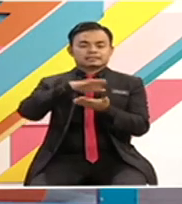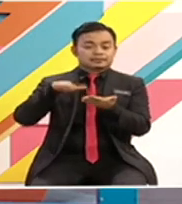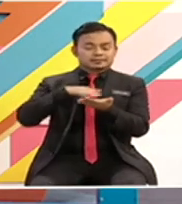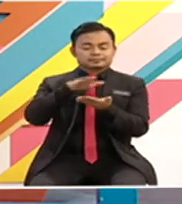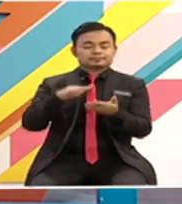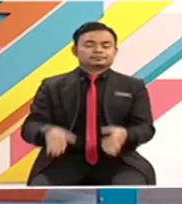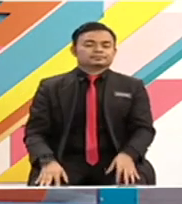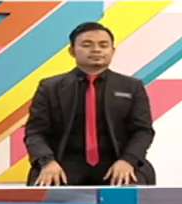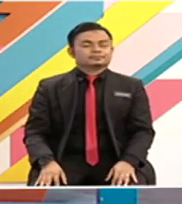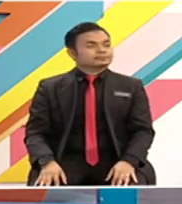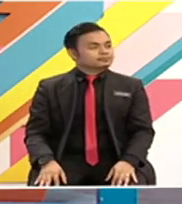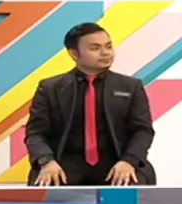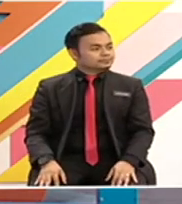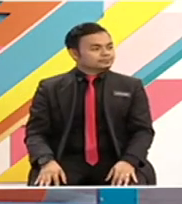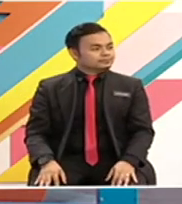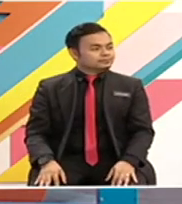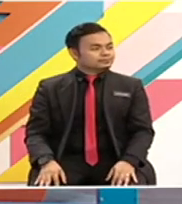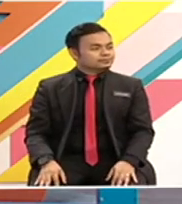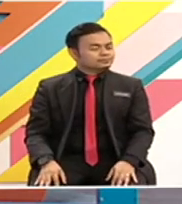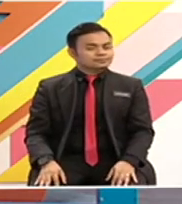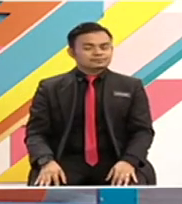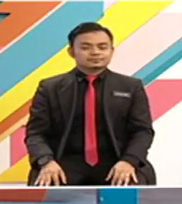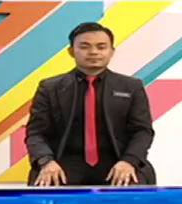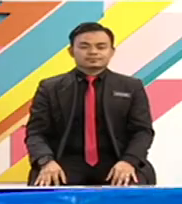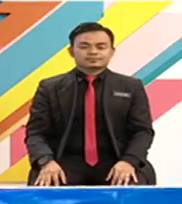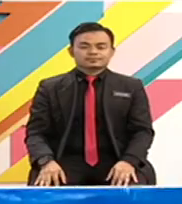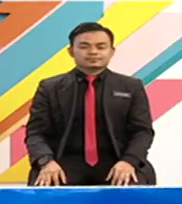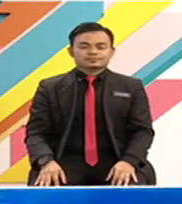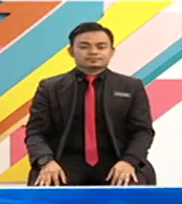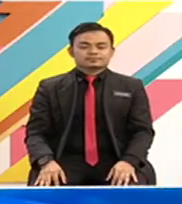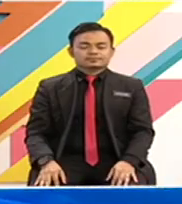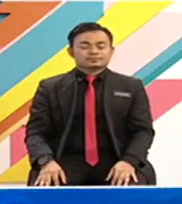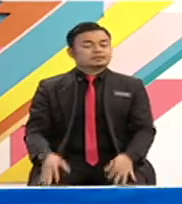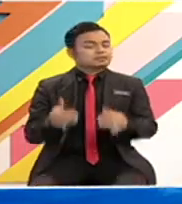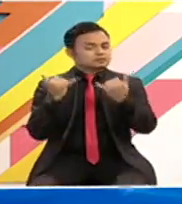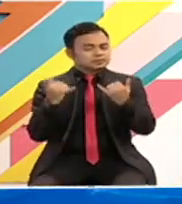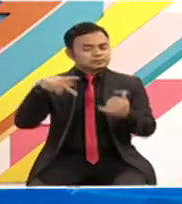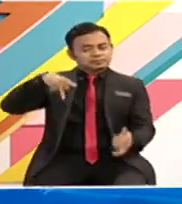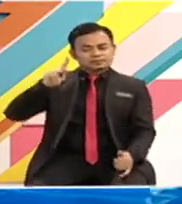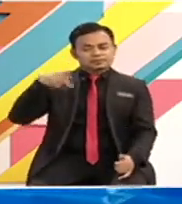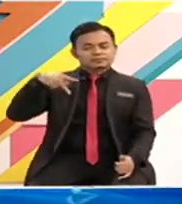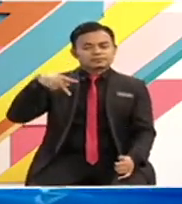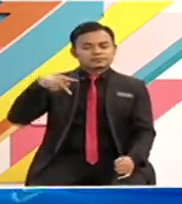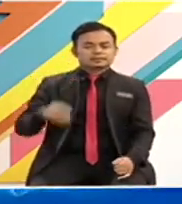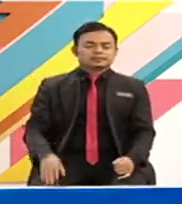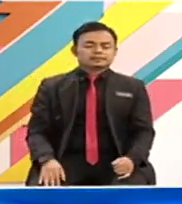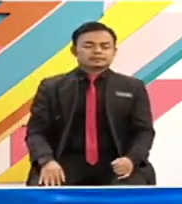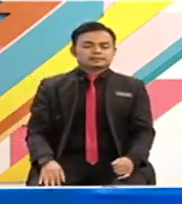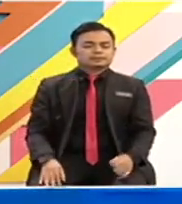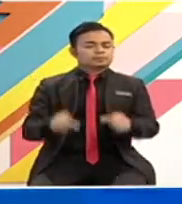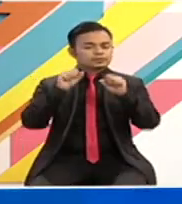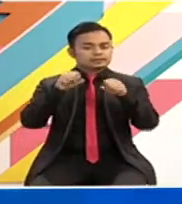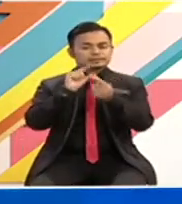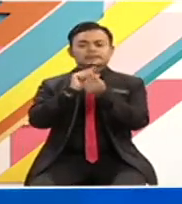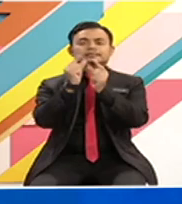Posisiku ini hallowed kalau tak sempat Abelia mengumandangkan kita pipi lagi nih ada taat